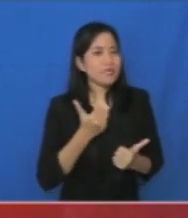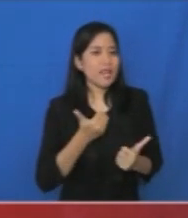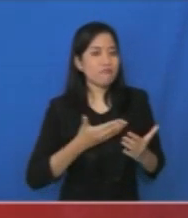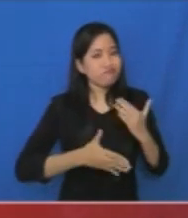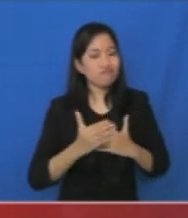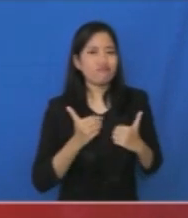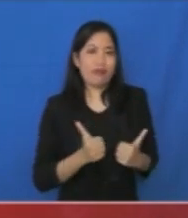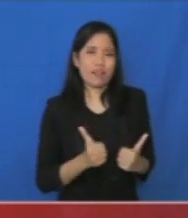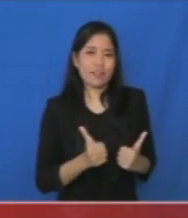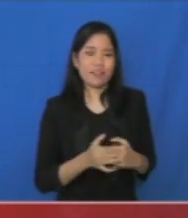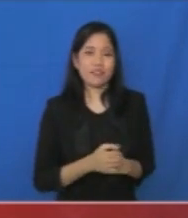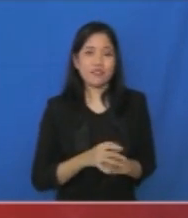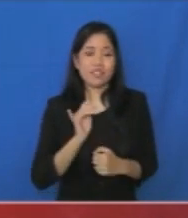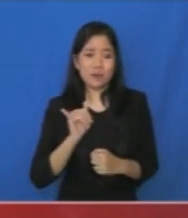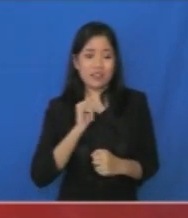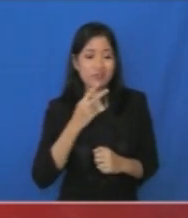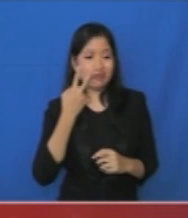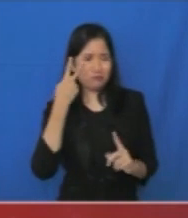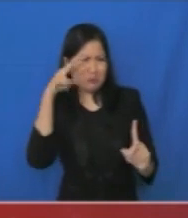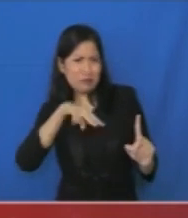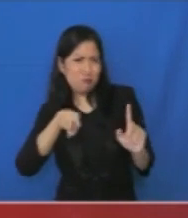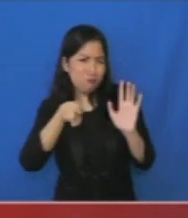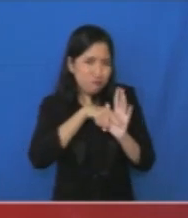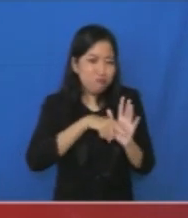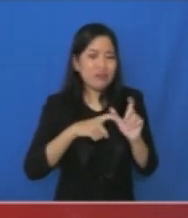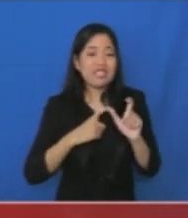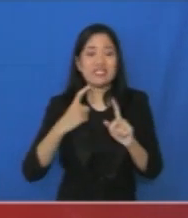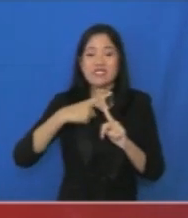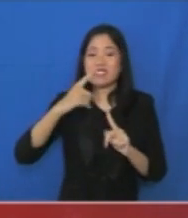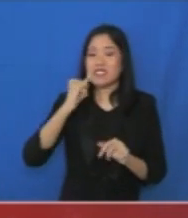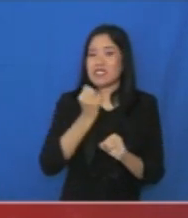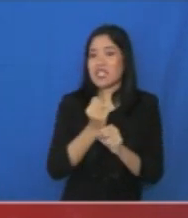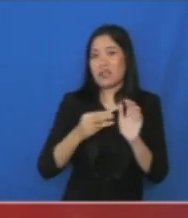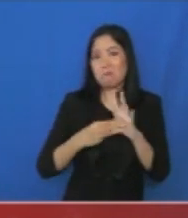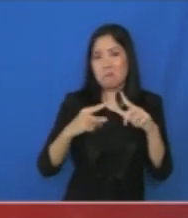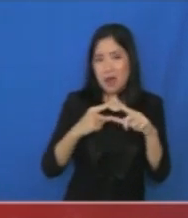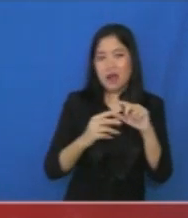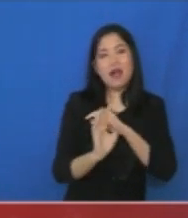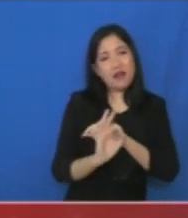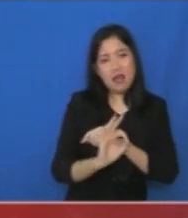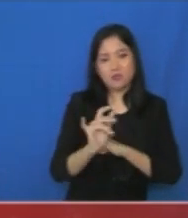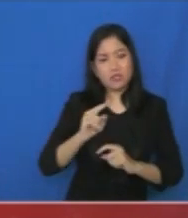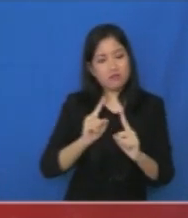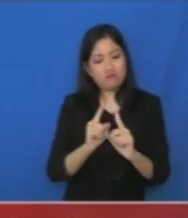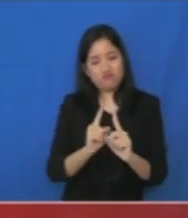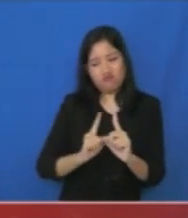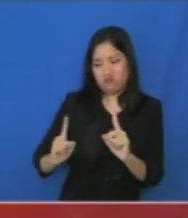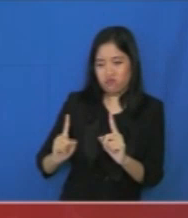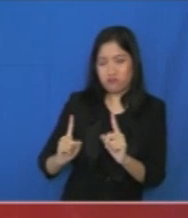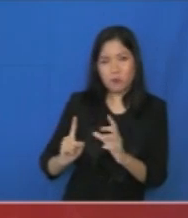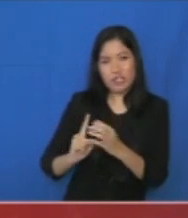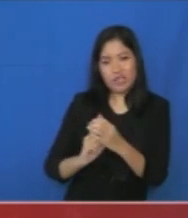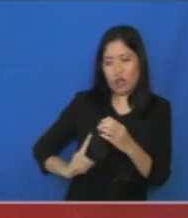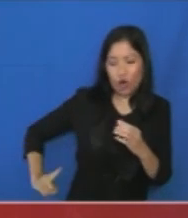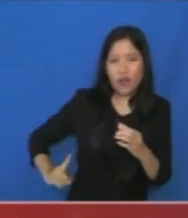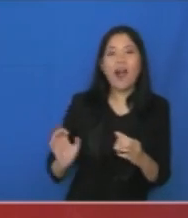tanpa ada stigmatisasi dan tanpa ada upaya untuk mengucilkan mereka namun